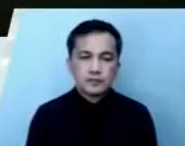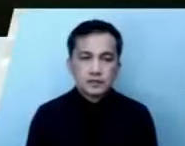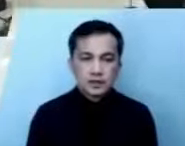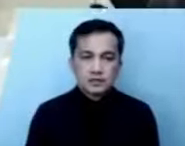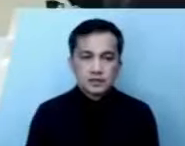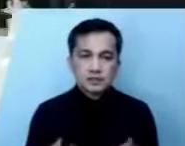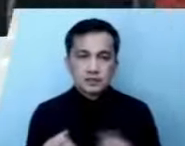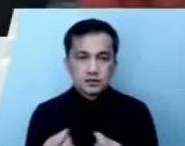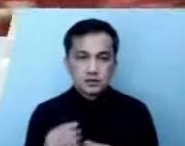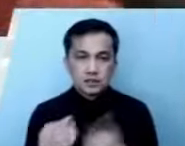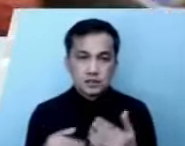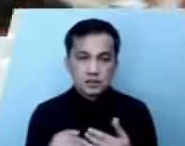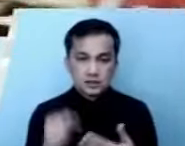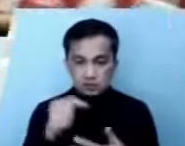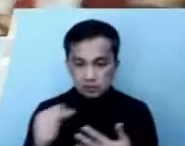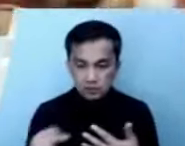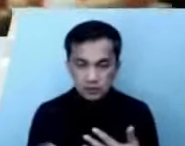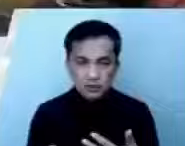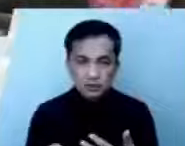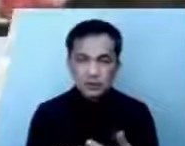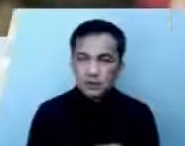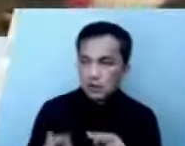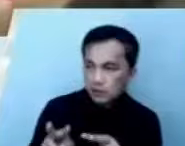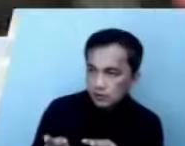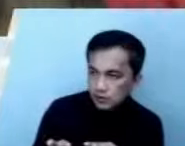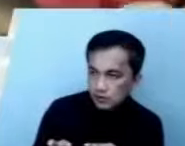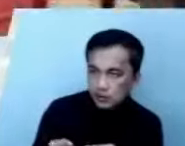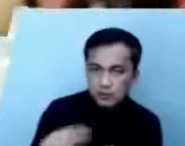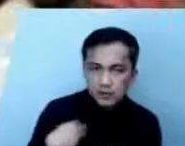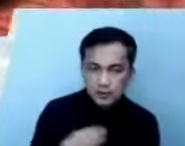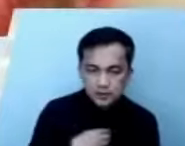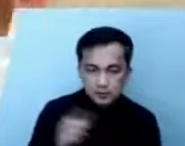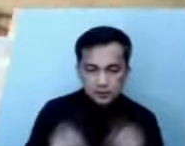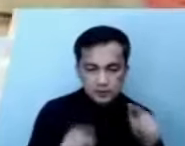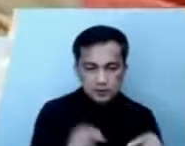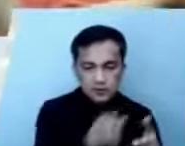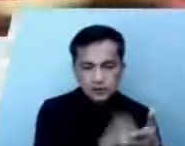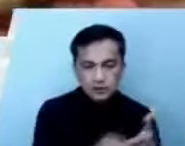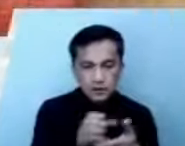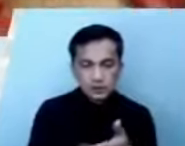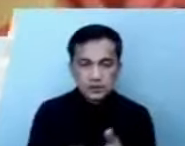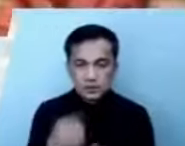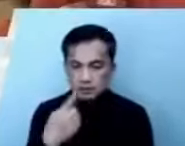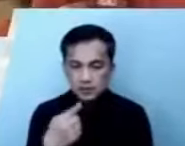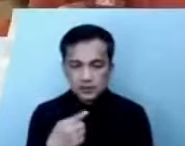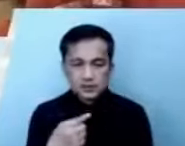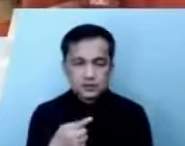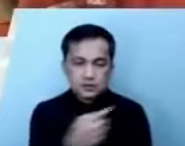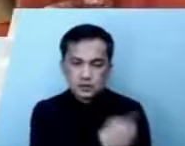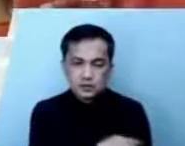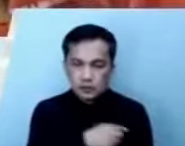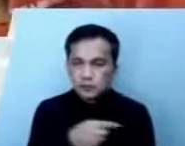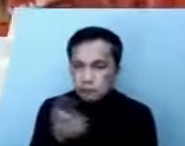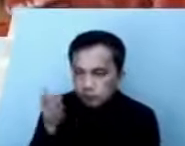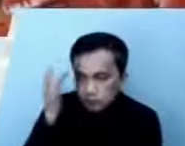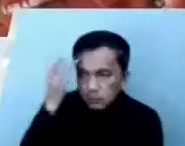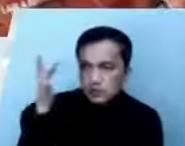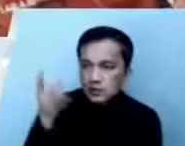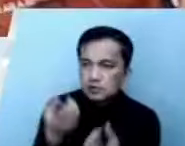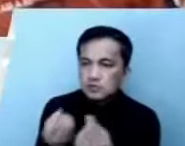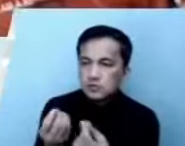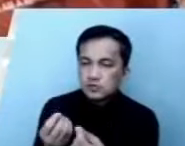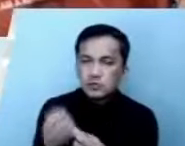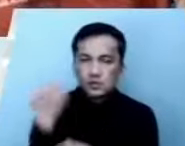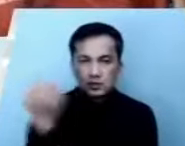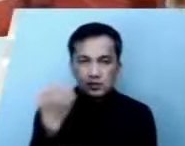ito, nanonood ang mga miyembro ng iba't ibang chapter ng Red Cross nang matutunan nila ang ginagawa ng Emergency